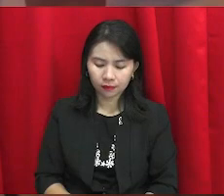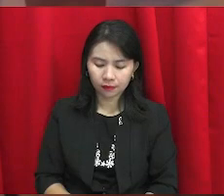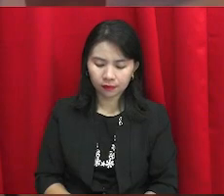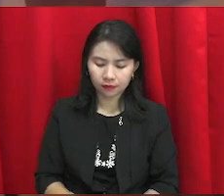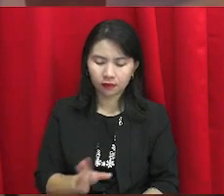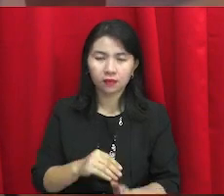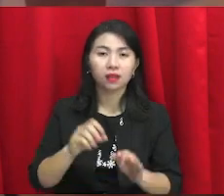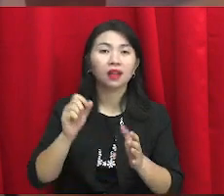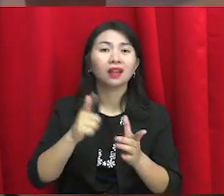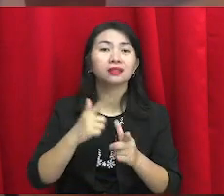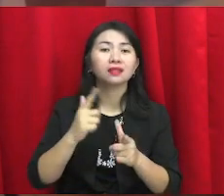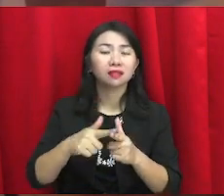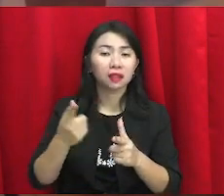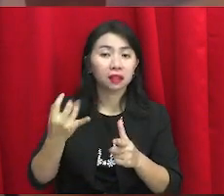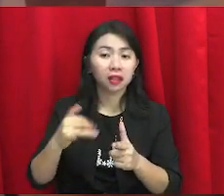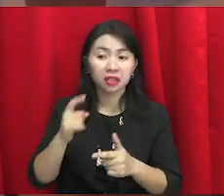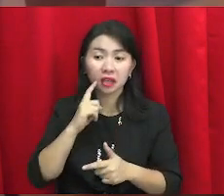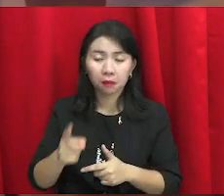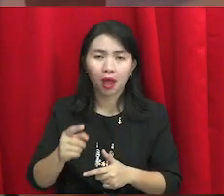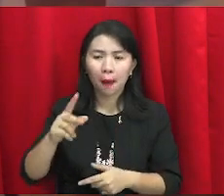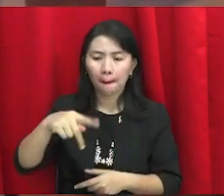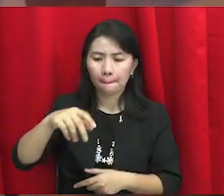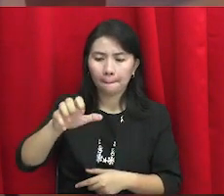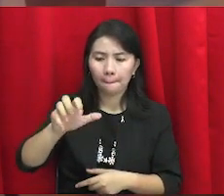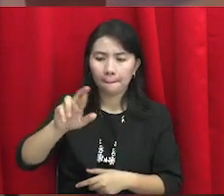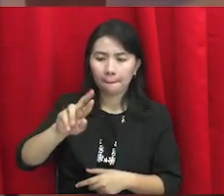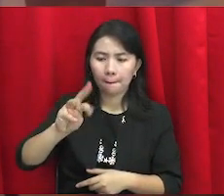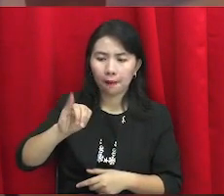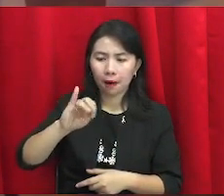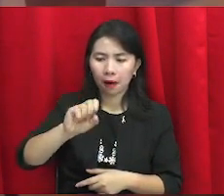doon, permissive, pinahintulutan ng Diyos. Wag!